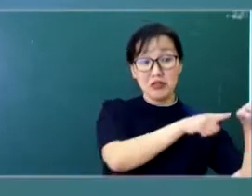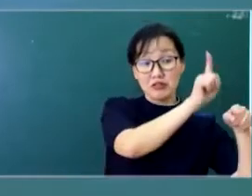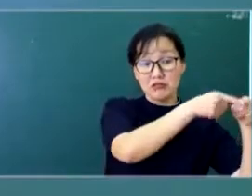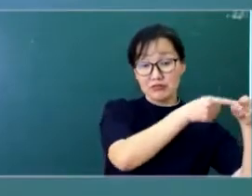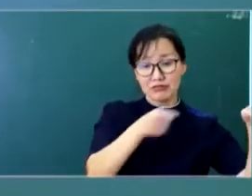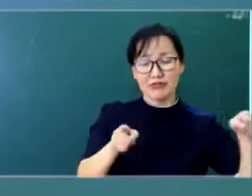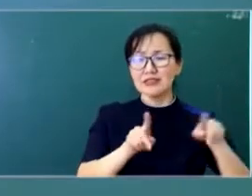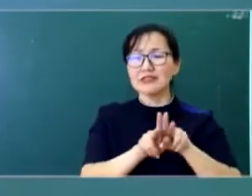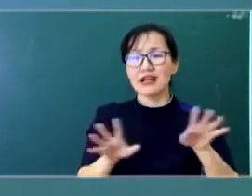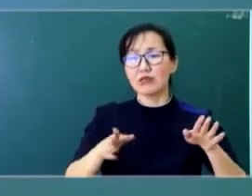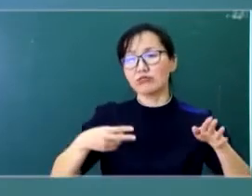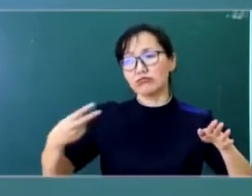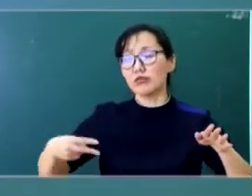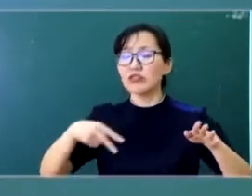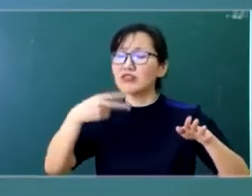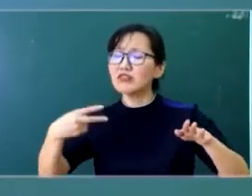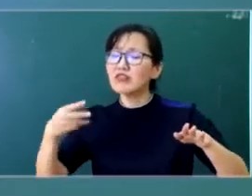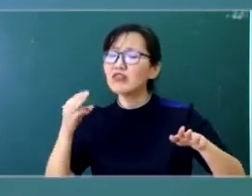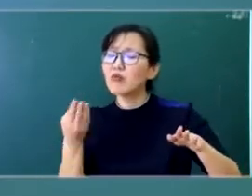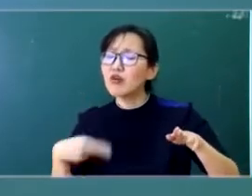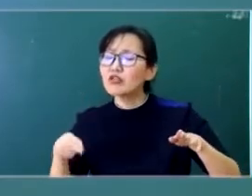нар тоон шулууныхаа хуварийг